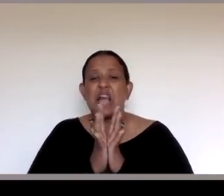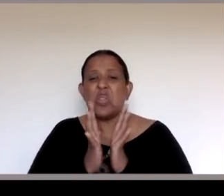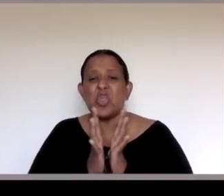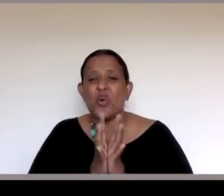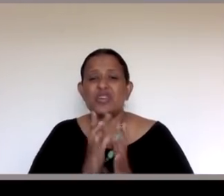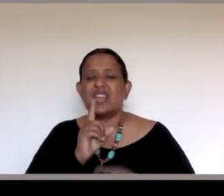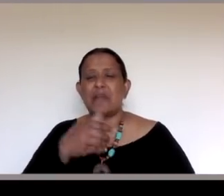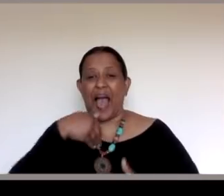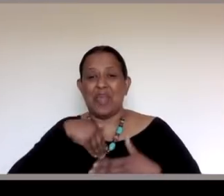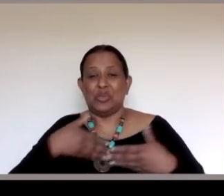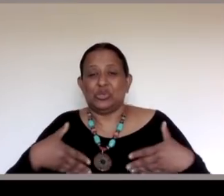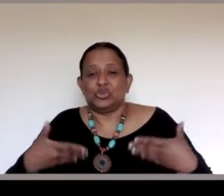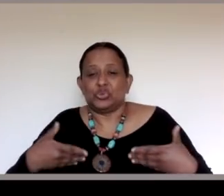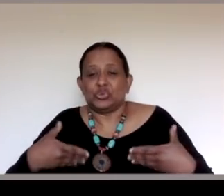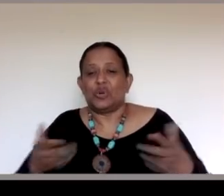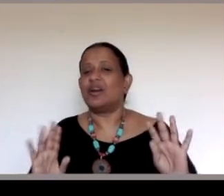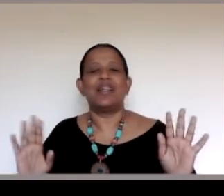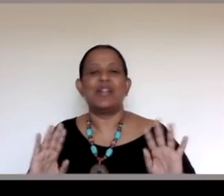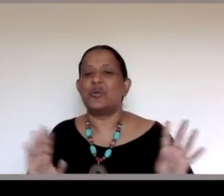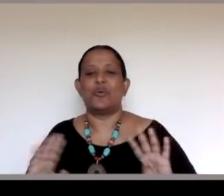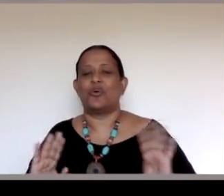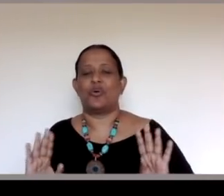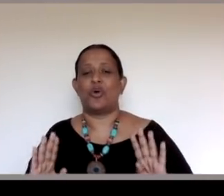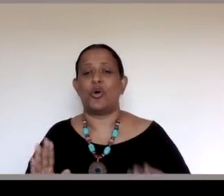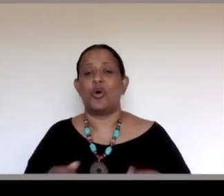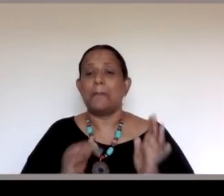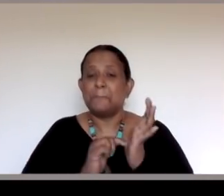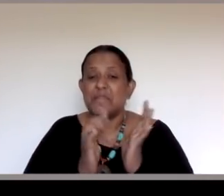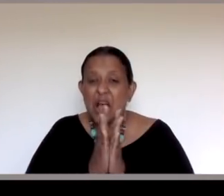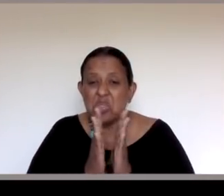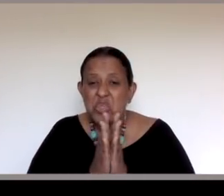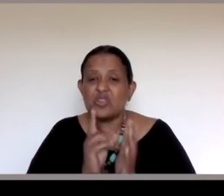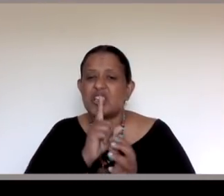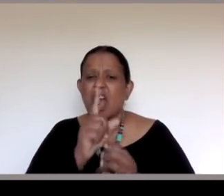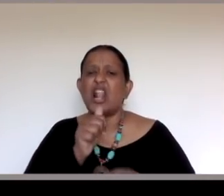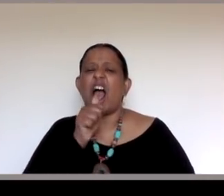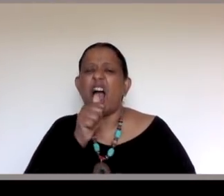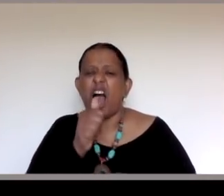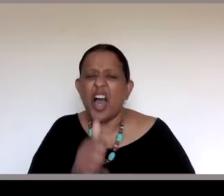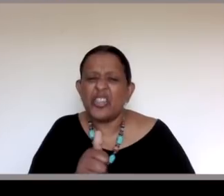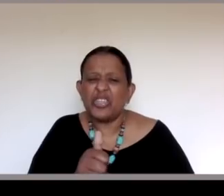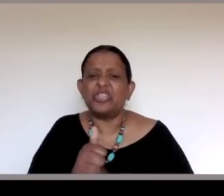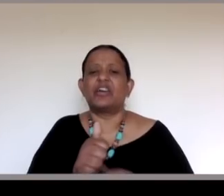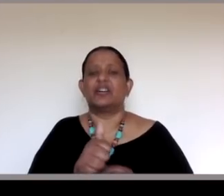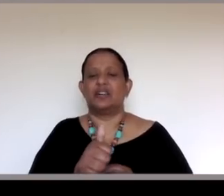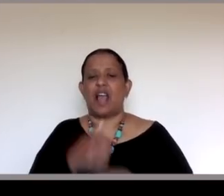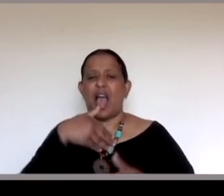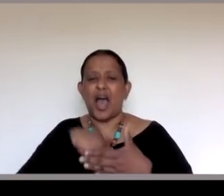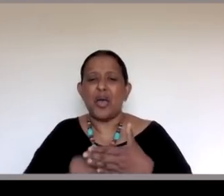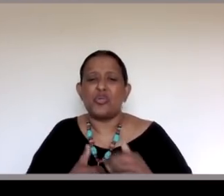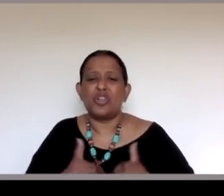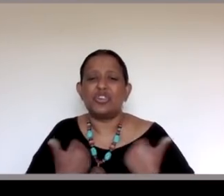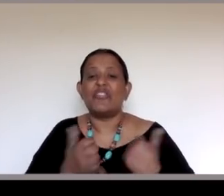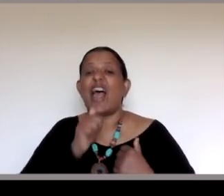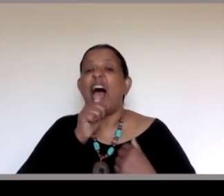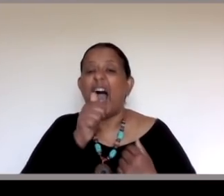சுயநலம் உள்ள மக்கள் மிகவும் எங்களை வதைப்பார்கள். ஓம் சமக கேவசென் கௌரு தகமேதி. அவர்களோடு உறவாட மற்றவர்கள் விரும்ப மாட்டார்கள்.